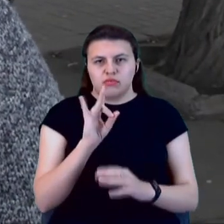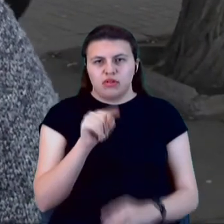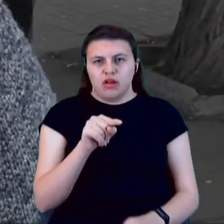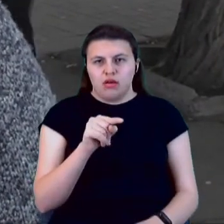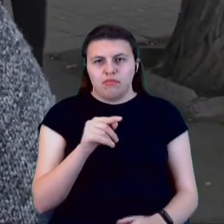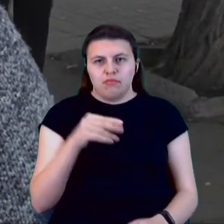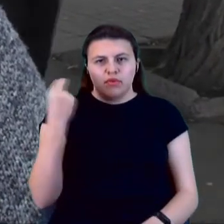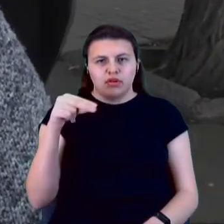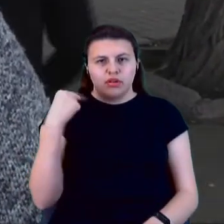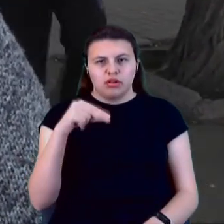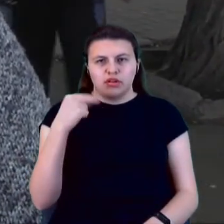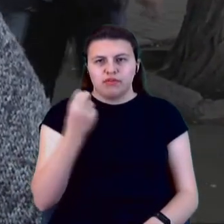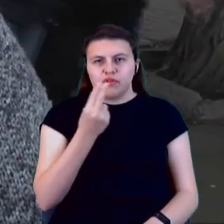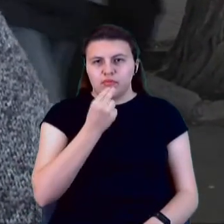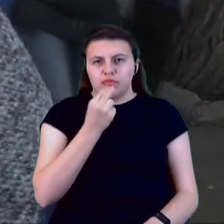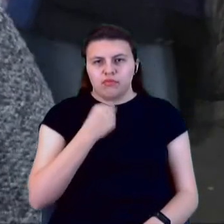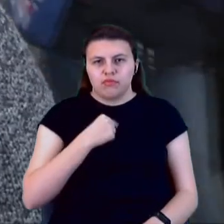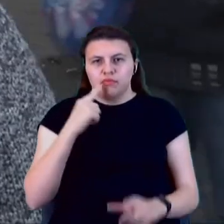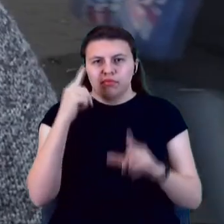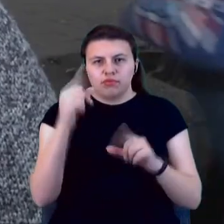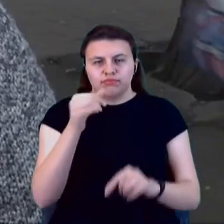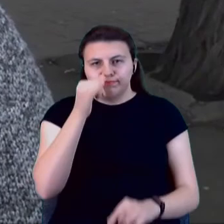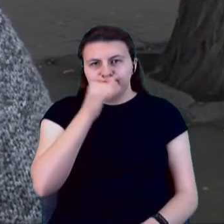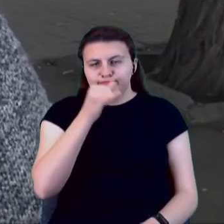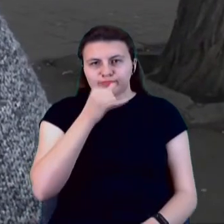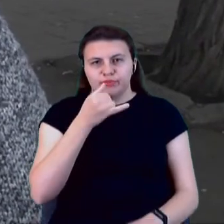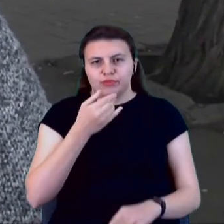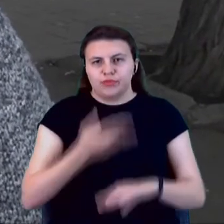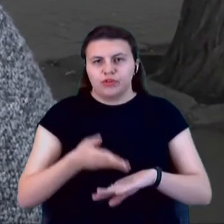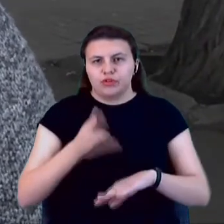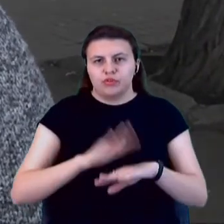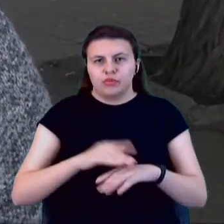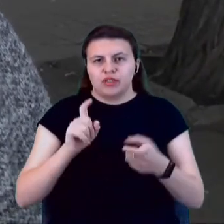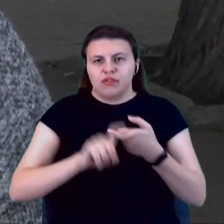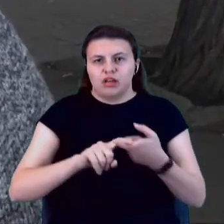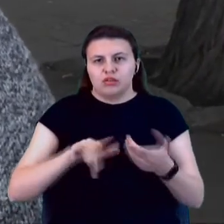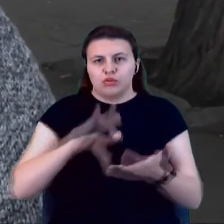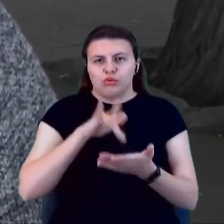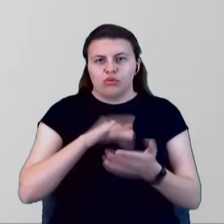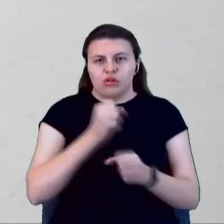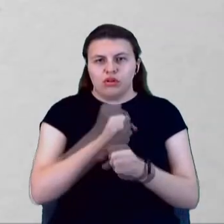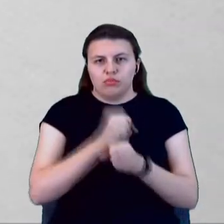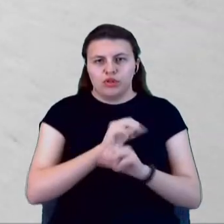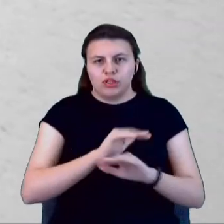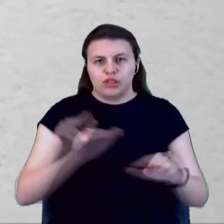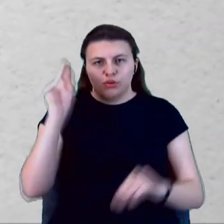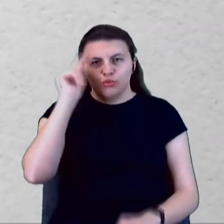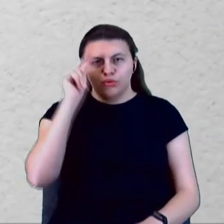обід є. Нам нечим добиратися. От у нас ми прив'язані к городу, ми работаем в городі, діти учаться в городі.